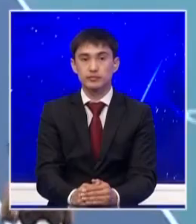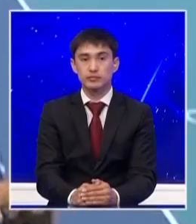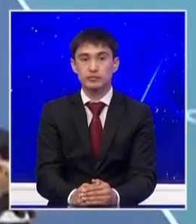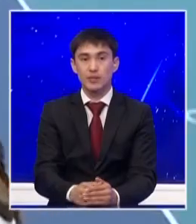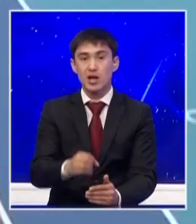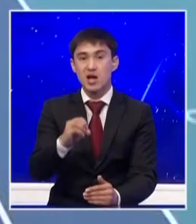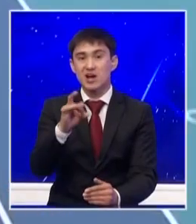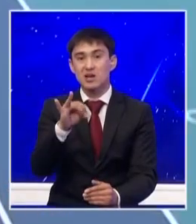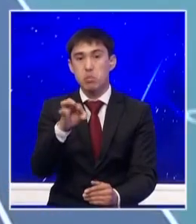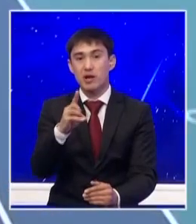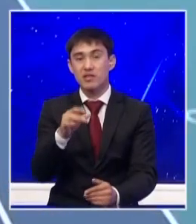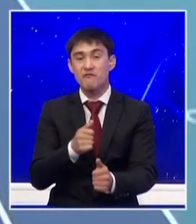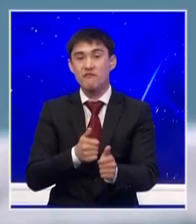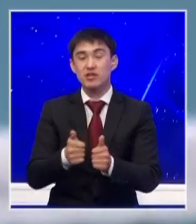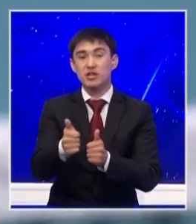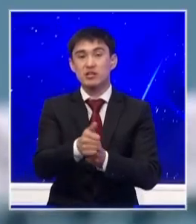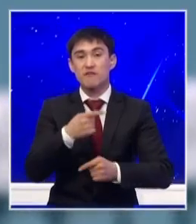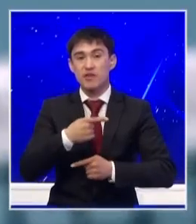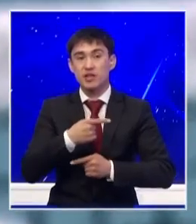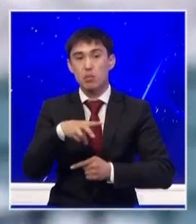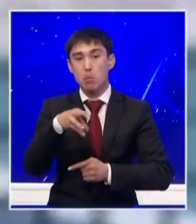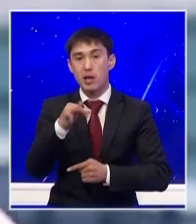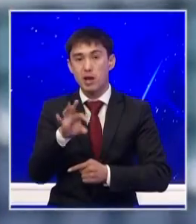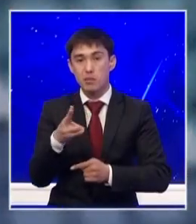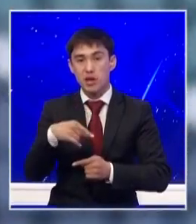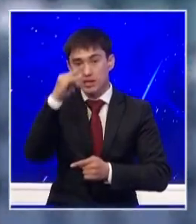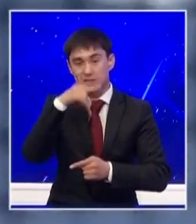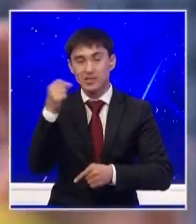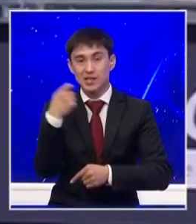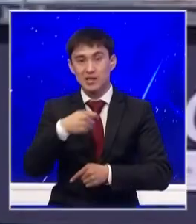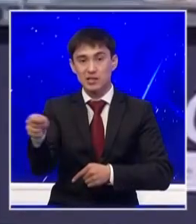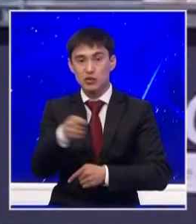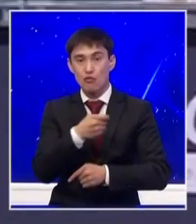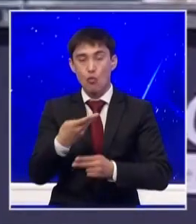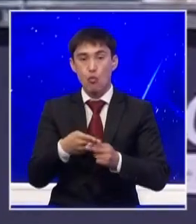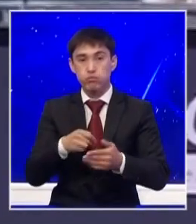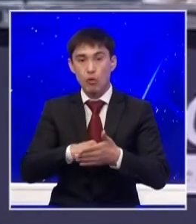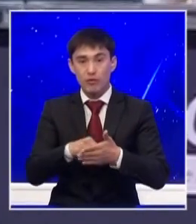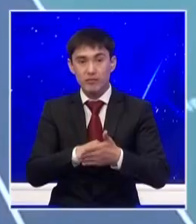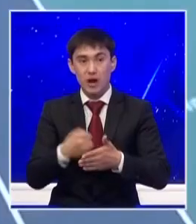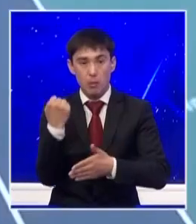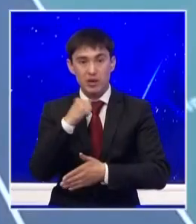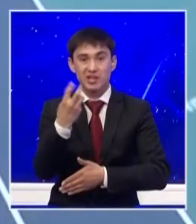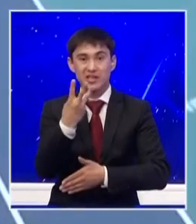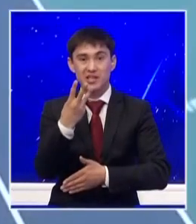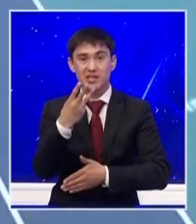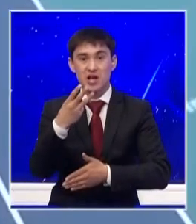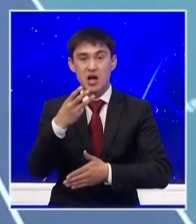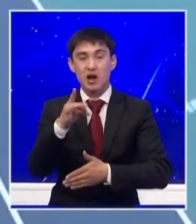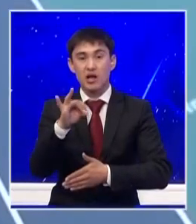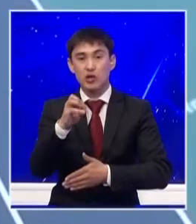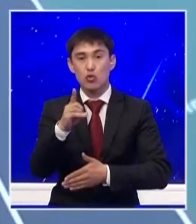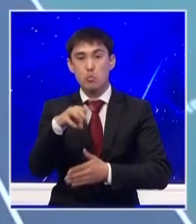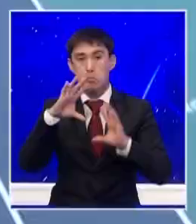Елена Рыбакина вышла в финал турнира в Майами казахстанское теннисистка в упорной борьбе обыграла третью ракетку мира американку